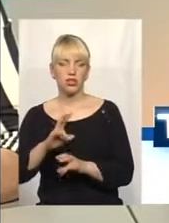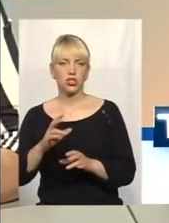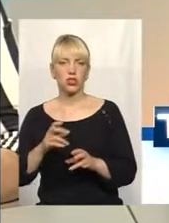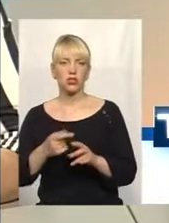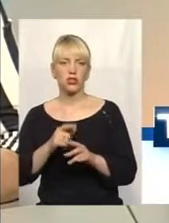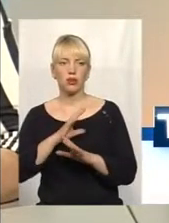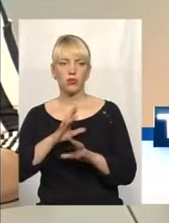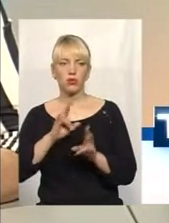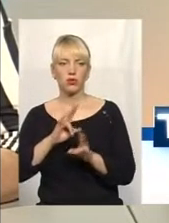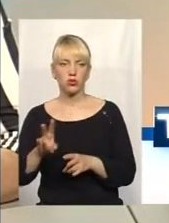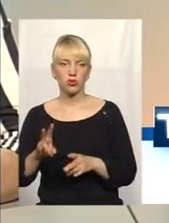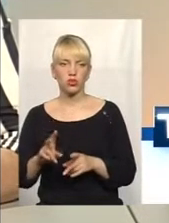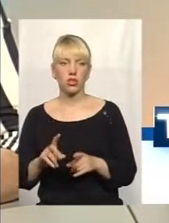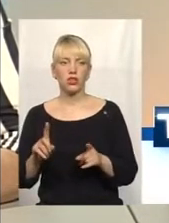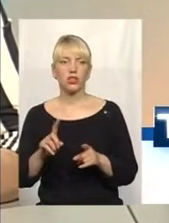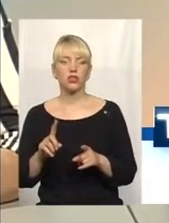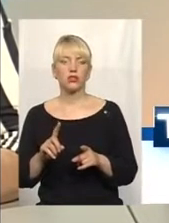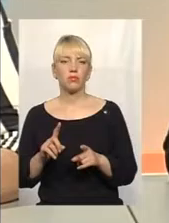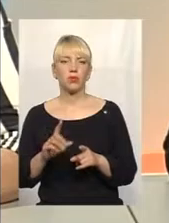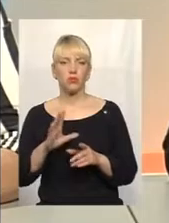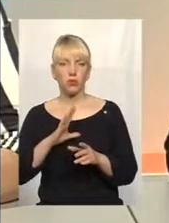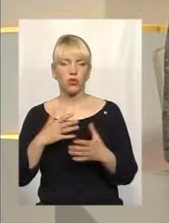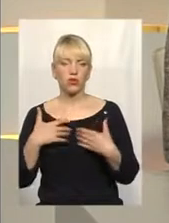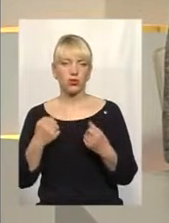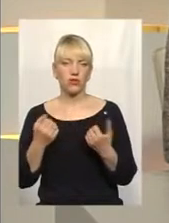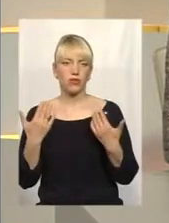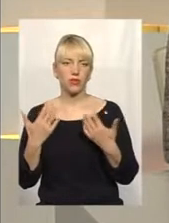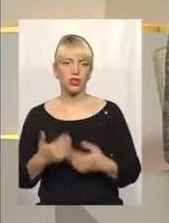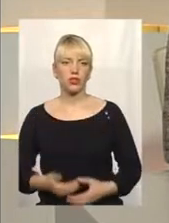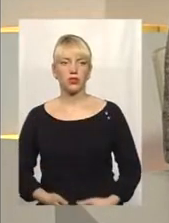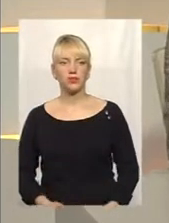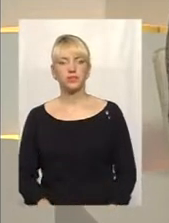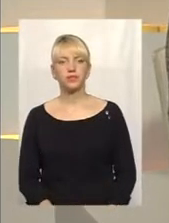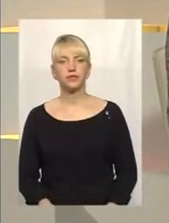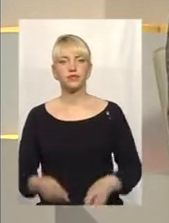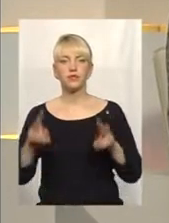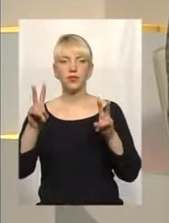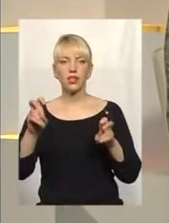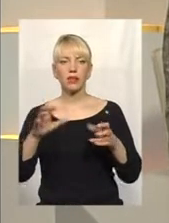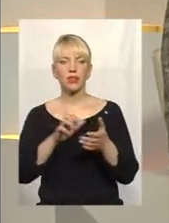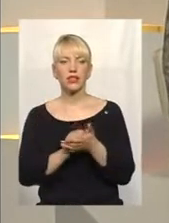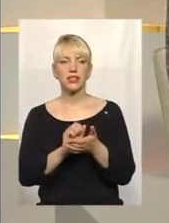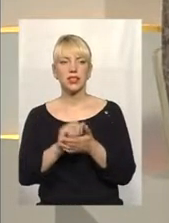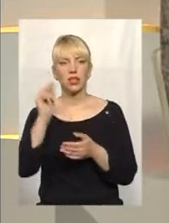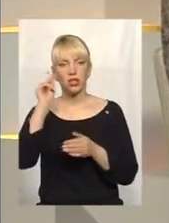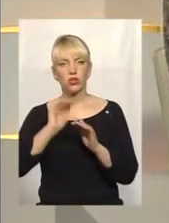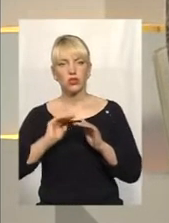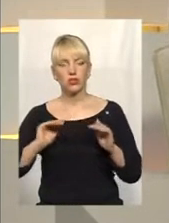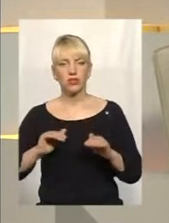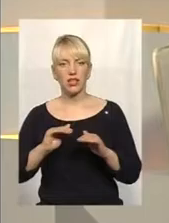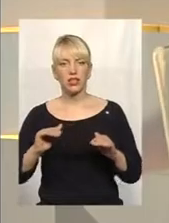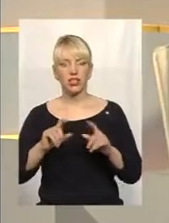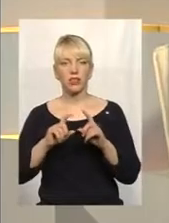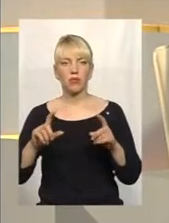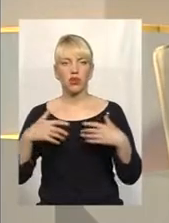замість оздоровити. Так. Пані Оксано, тематика занять з учнями в дитячих таборах